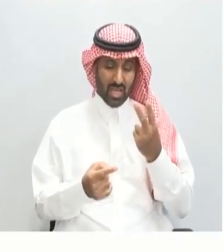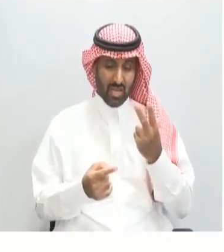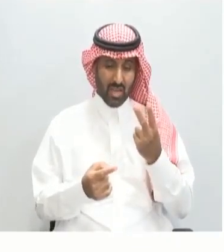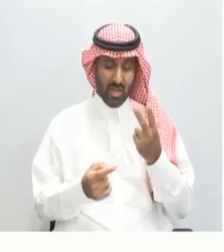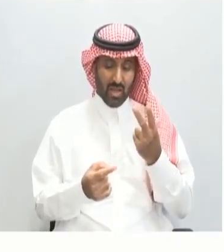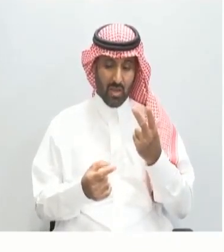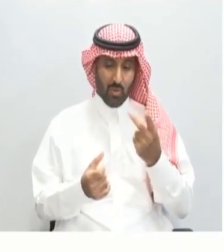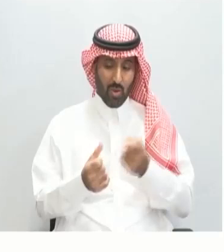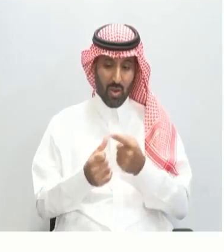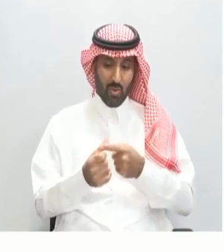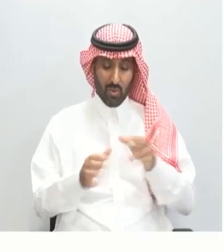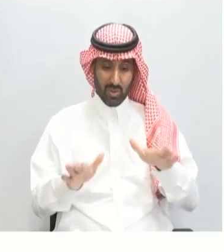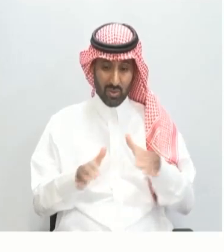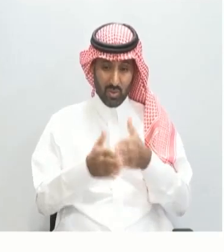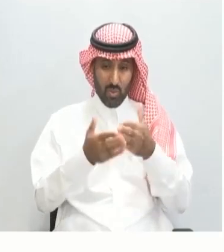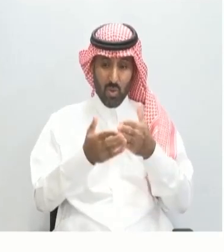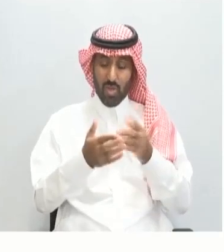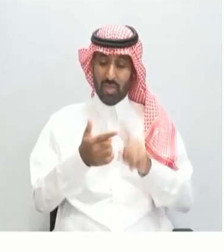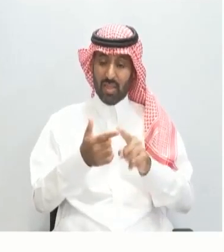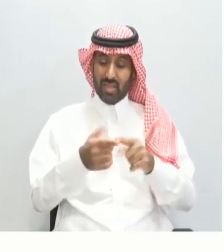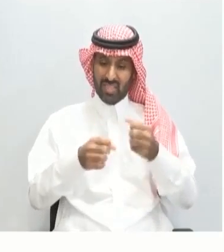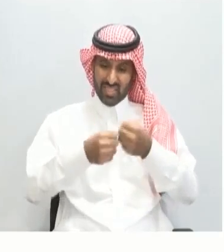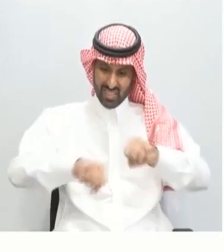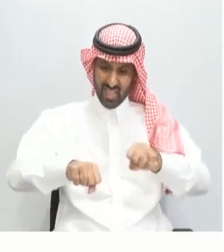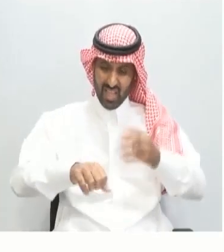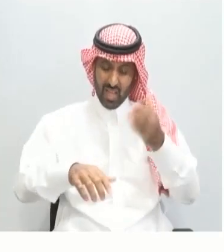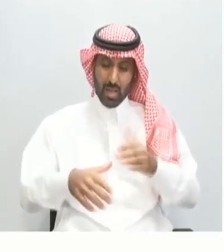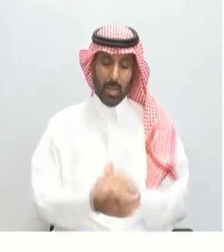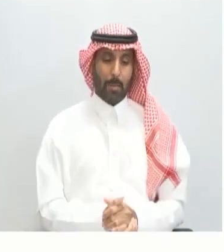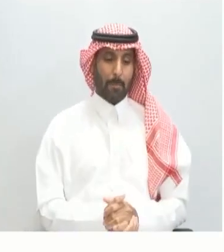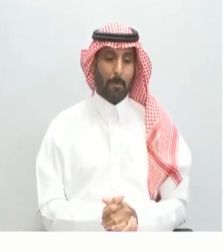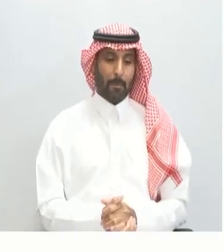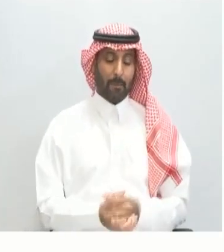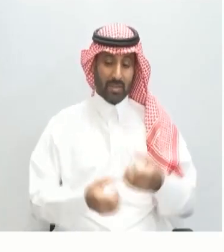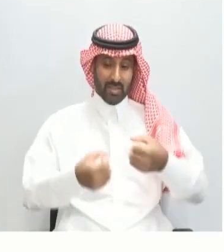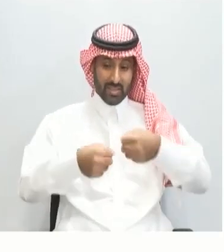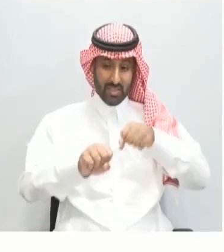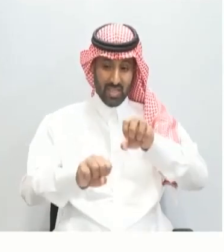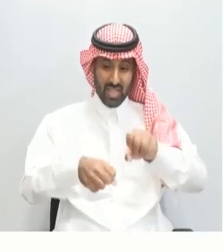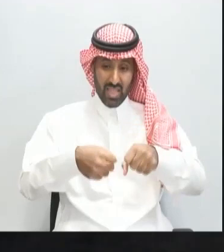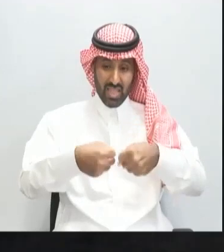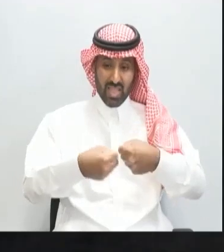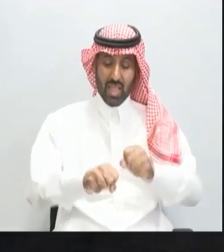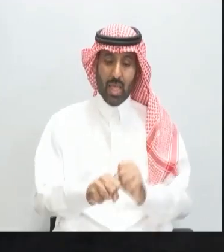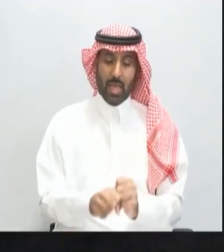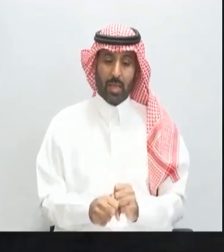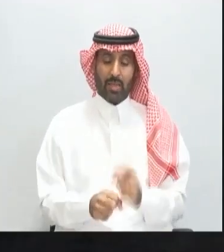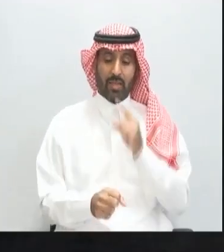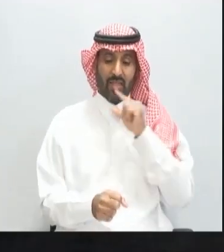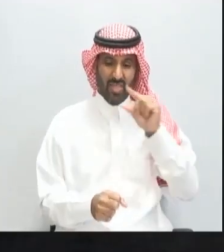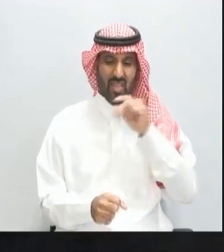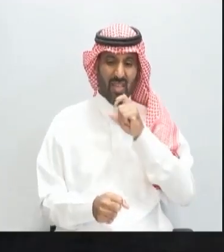او صورتين التواءات وصدوع وانكسارات الالتواءات حينها تحدث حينما تكون هناك